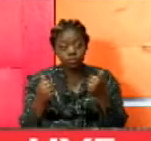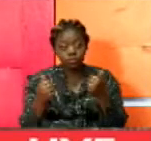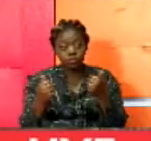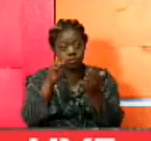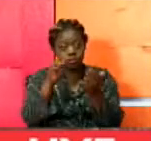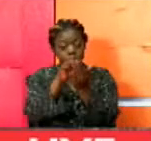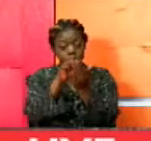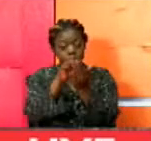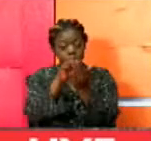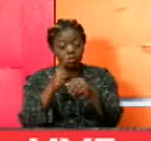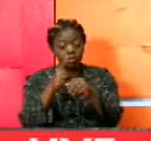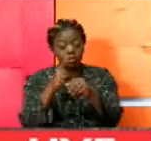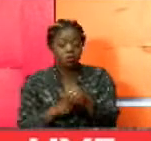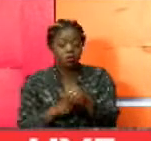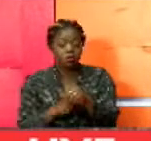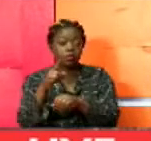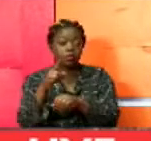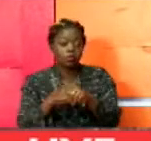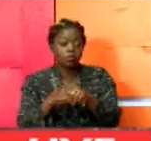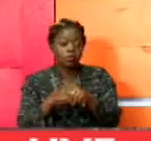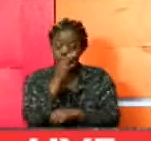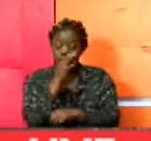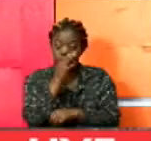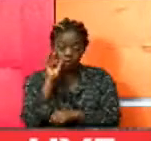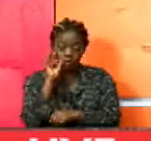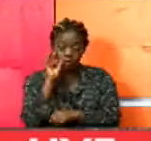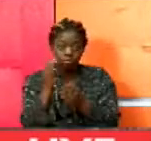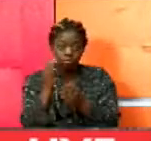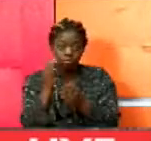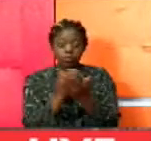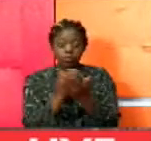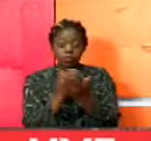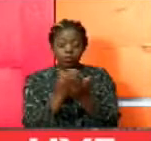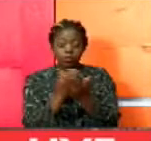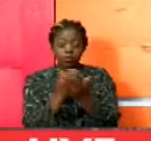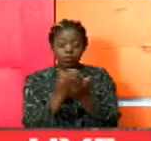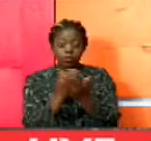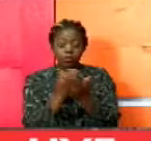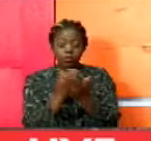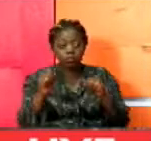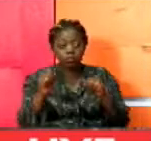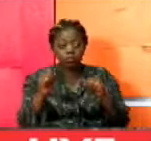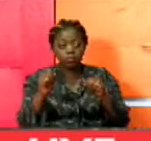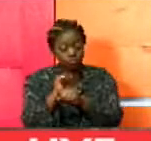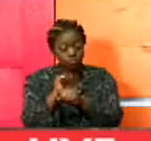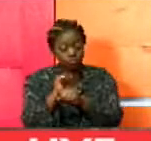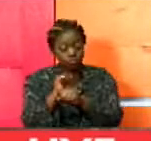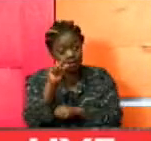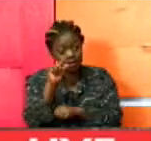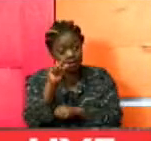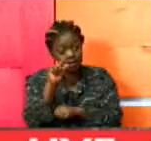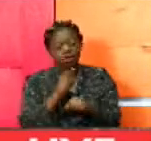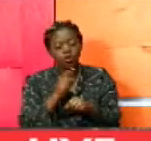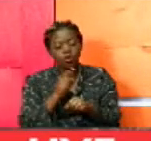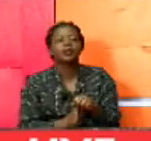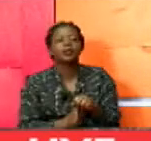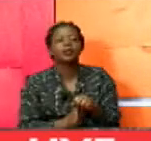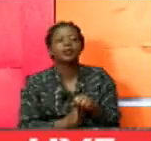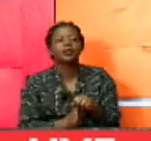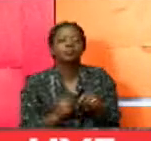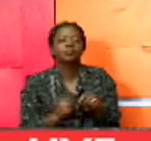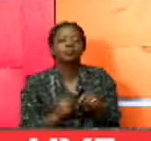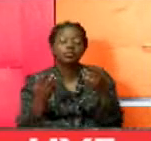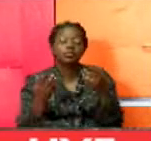ebiseera. Tusomoozebwa nnyo mu kisiibo kubanga buli kimu tulina okukikolera mu kaseera katono ate